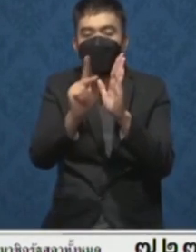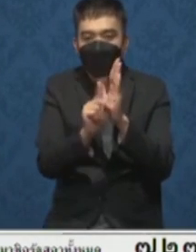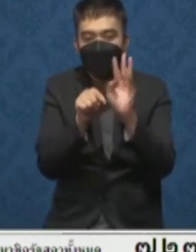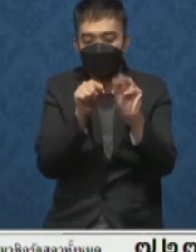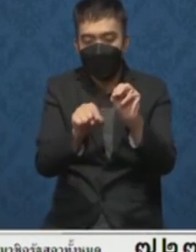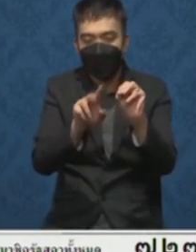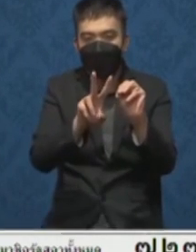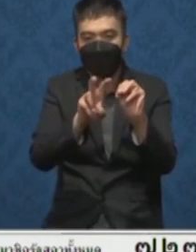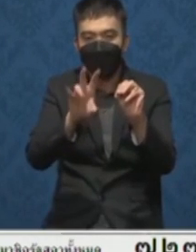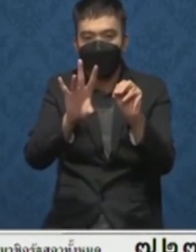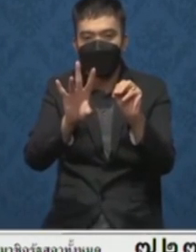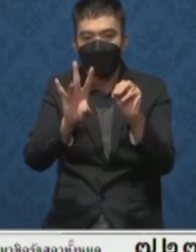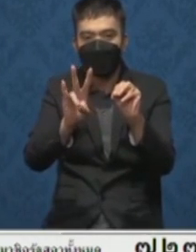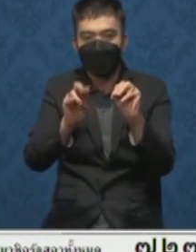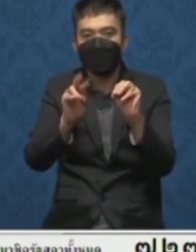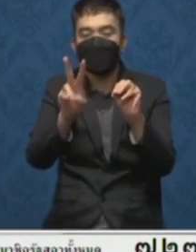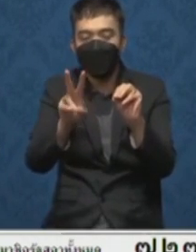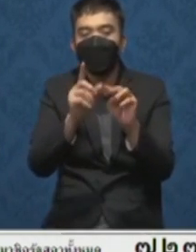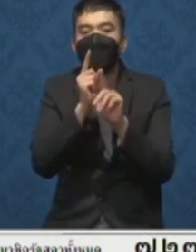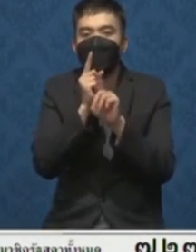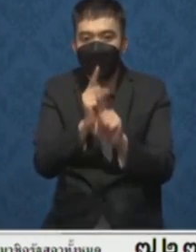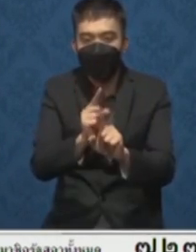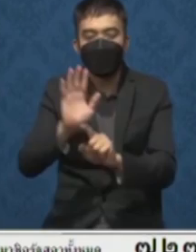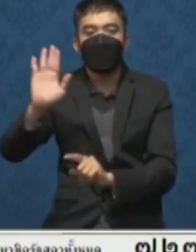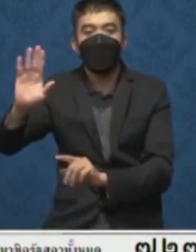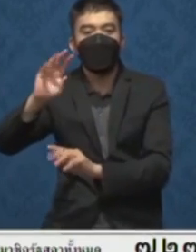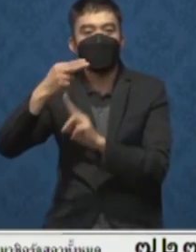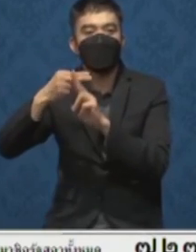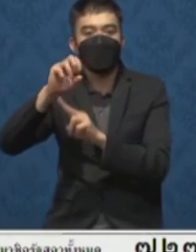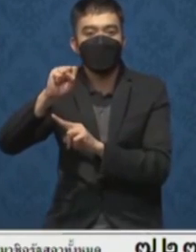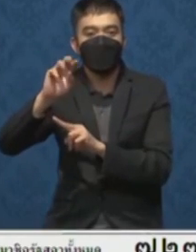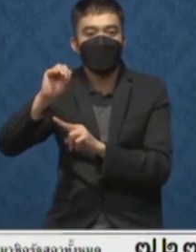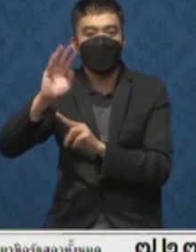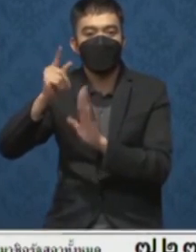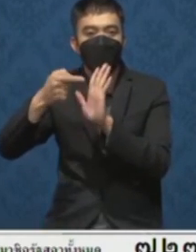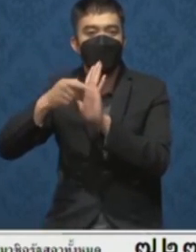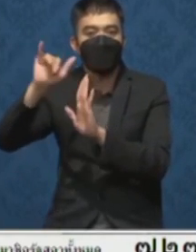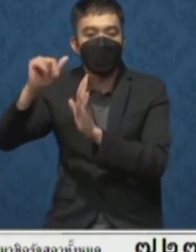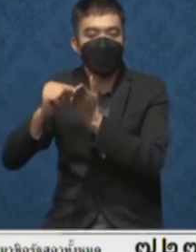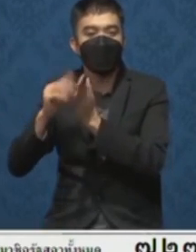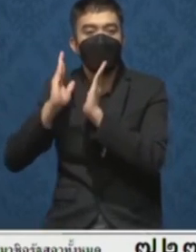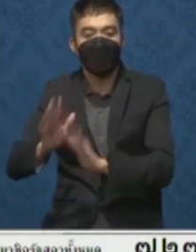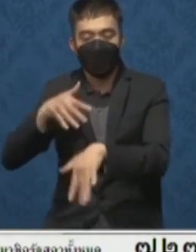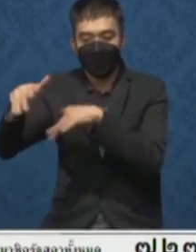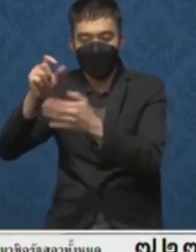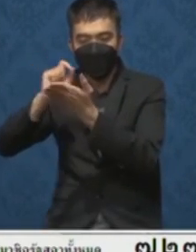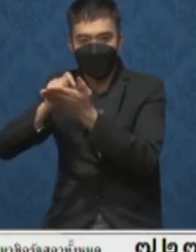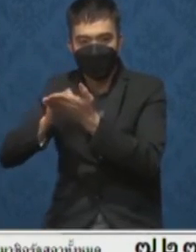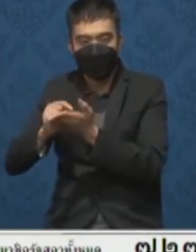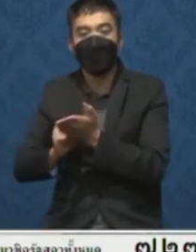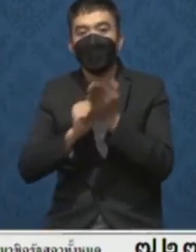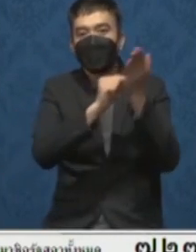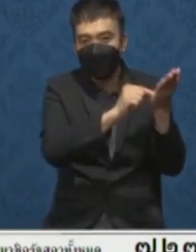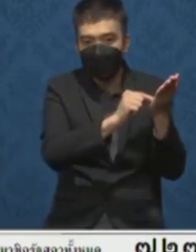2ตามร่างที่ทานสมชัยสีสุดที่ยากรแล้วกพี่น้ปชาชนเสนอมาส่วร่างอื่นนั้